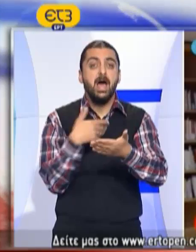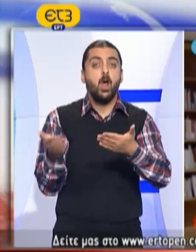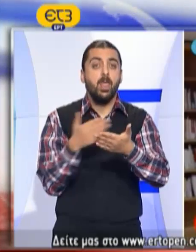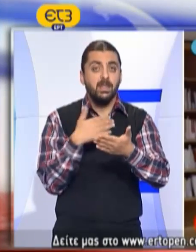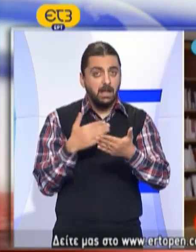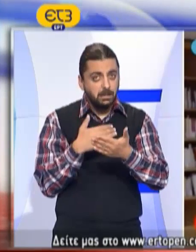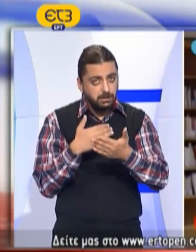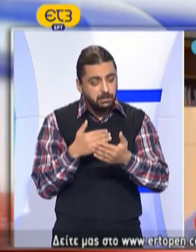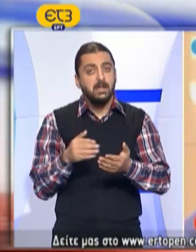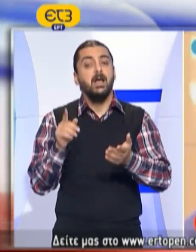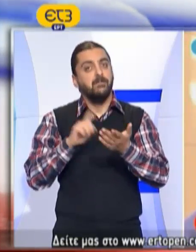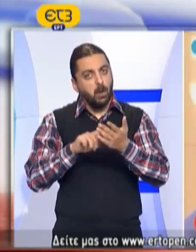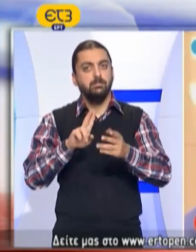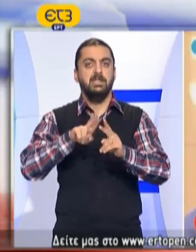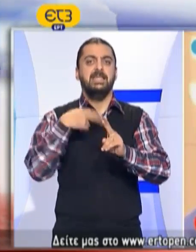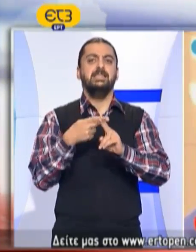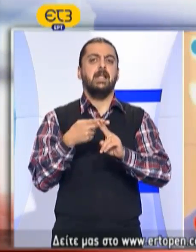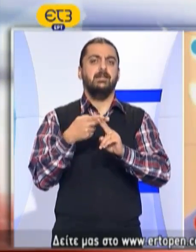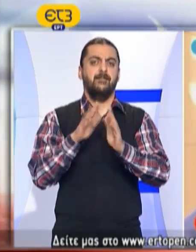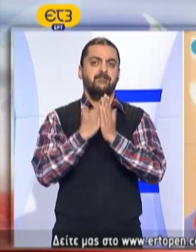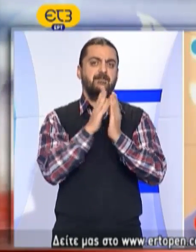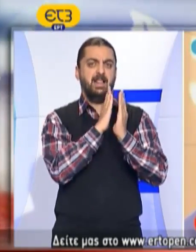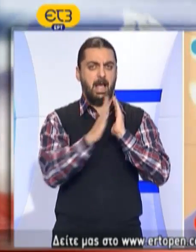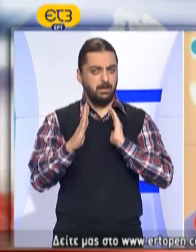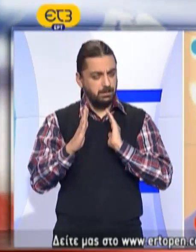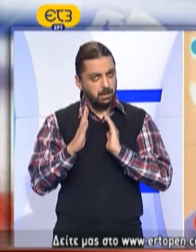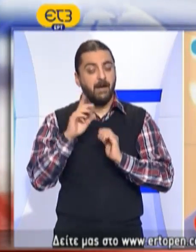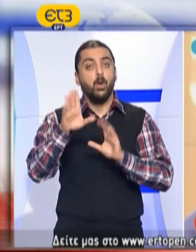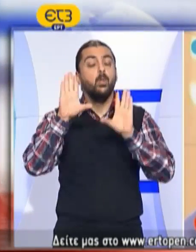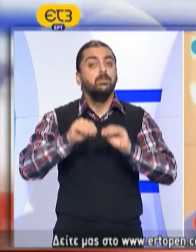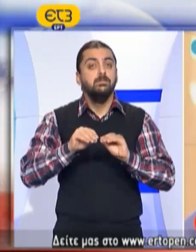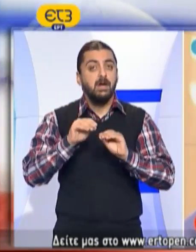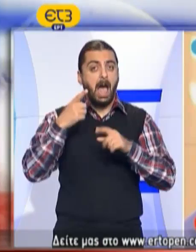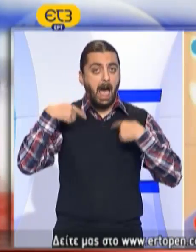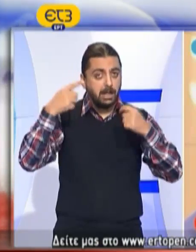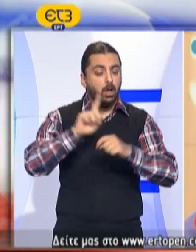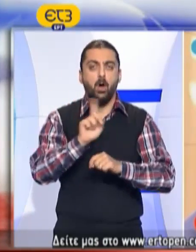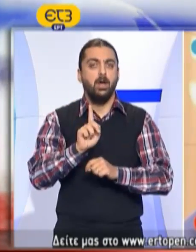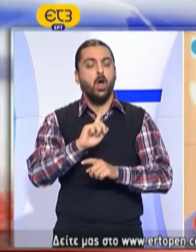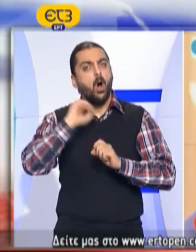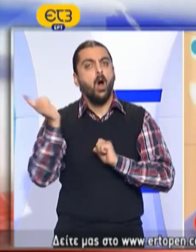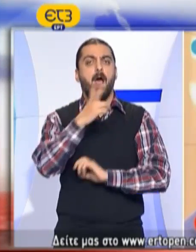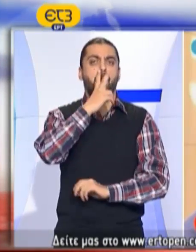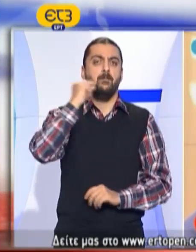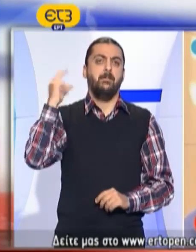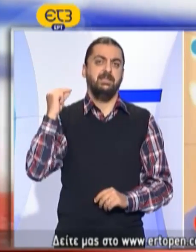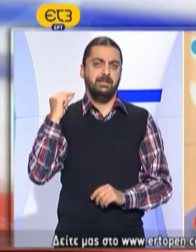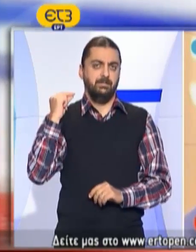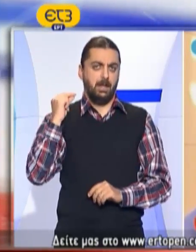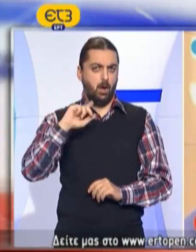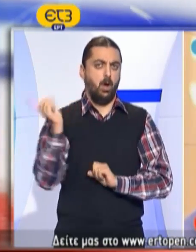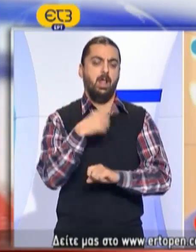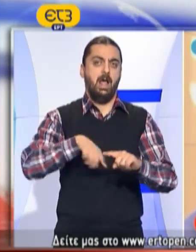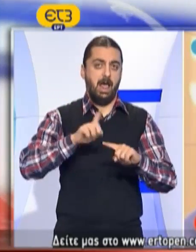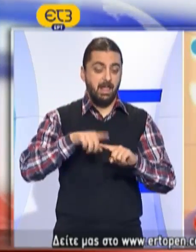πολλές επίσης βάσεις και σε ηλεκτρονικά βιβλία που αφορούν όχι μόνο το Απιθύτα αλλά όλα τα ακαδημαϊκά ιδρύματα και τα ερευνητικά κέντρα.